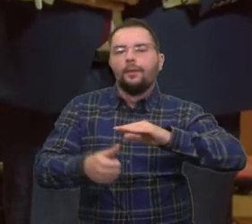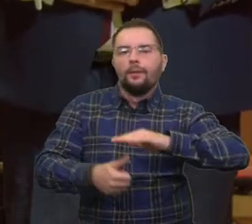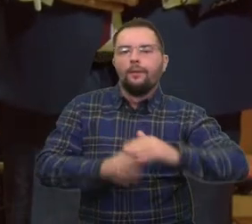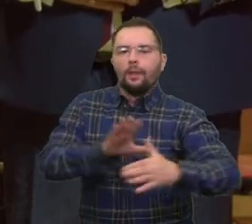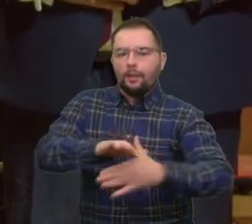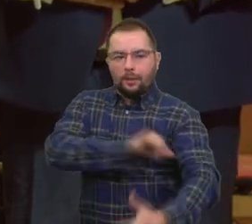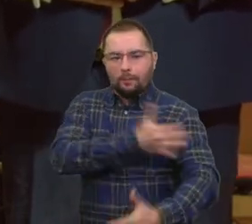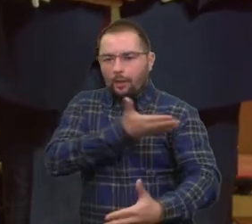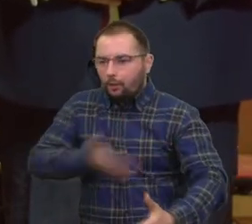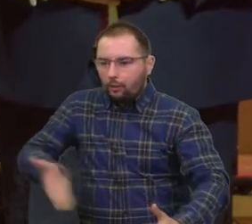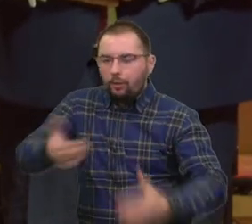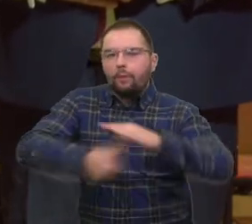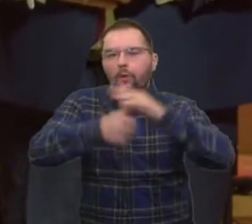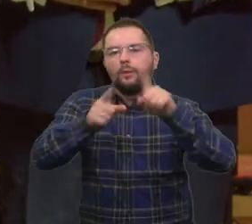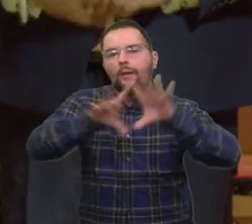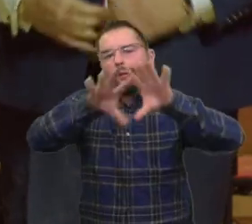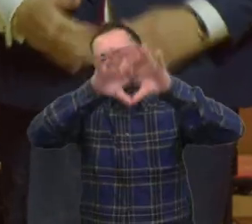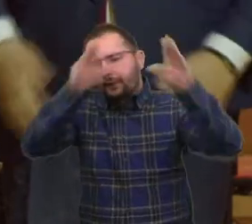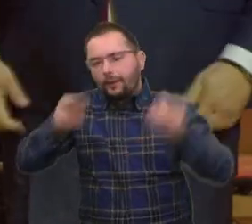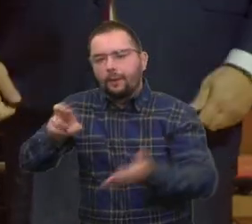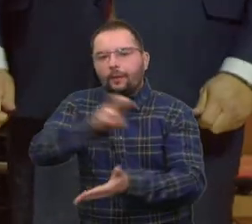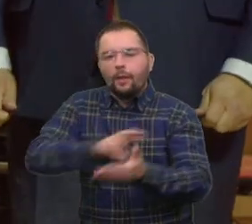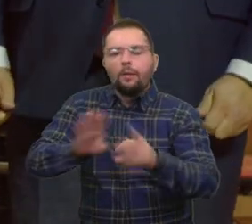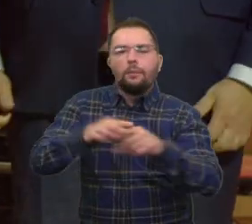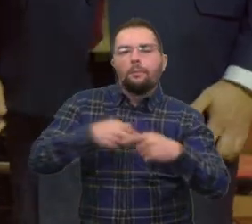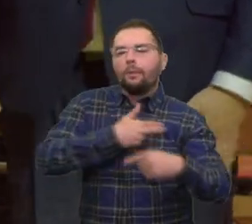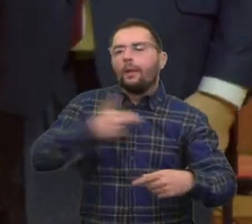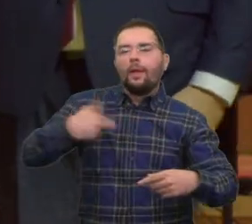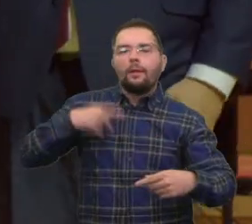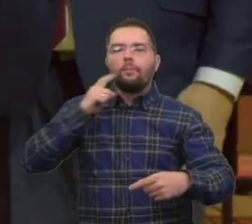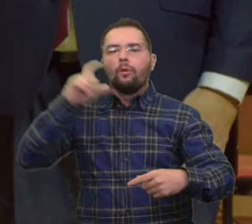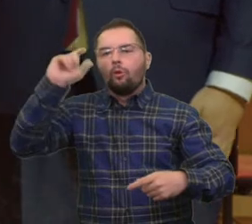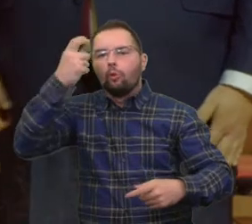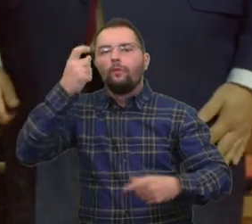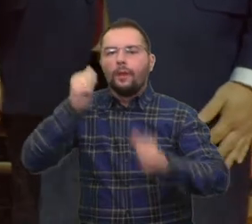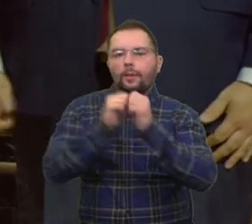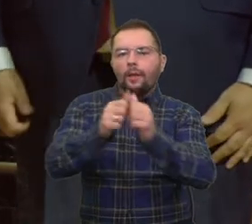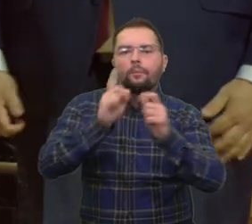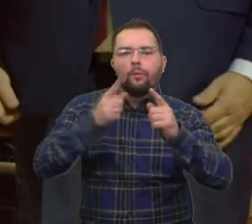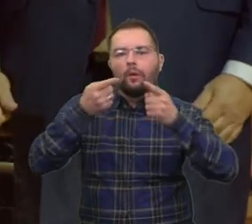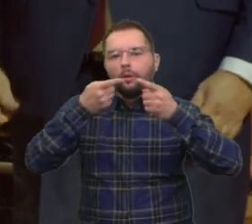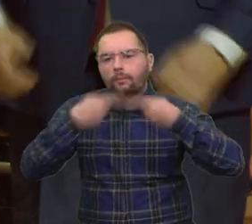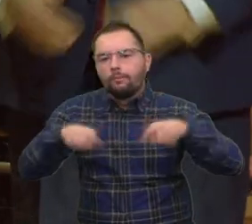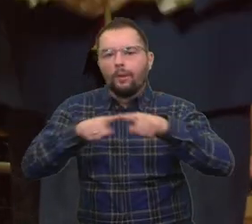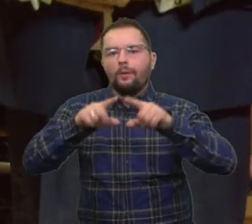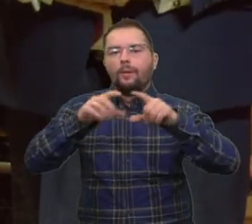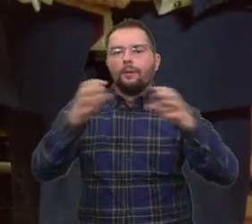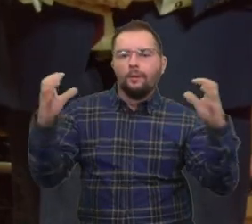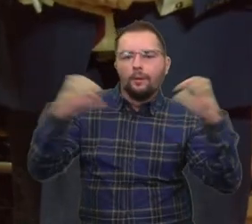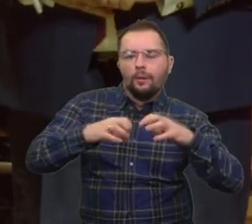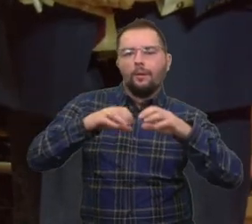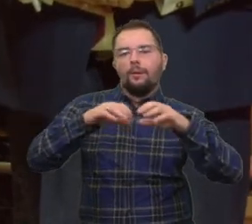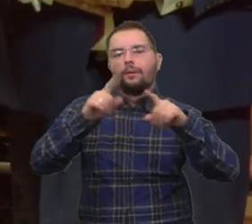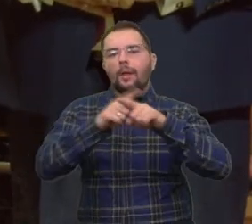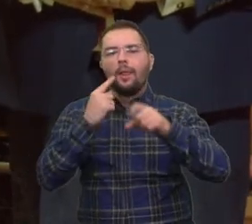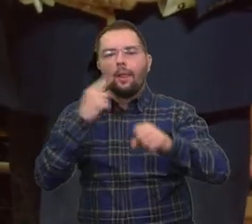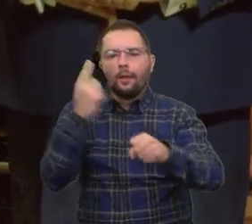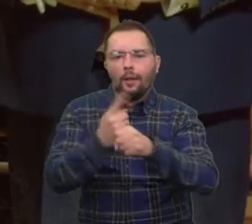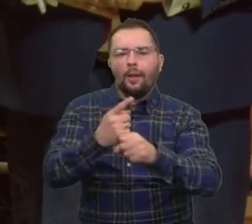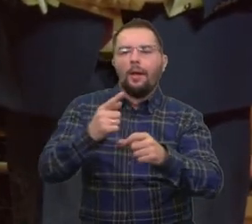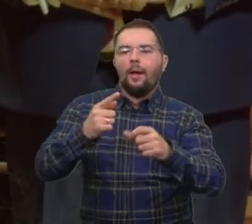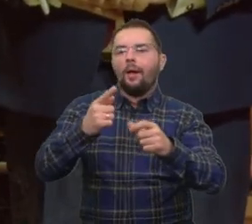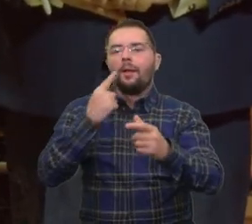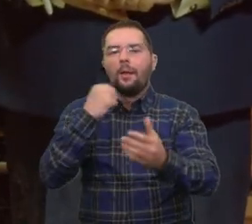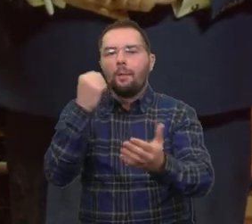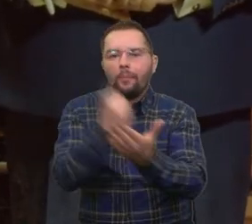bardzo serdecznie dziękuję radnym, bo naszą rolą jest organizacja sejmików, posiedzeń sejmików, współpraca, ustanawianie praw,